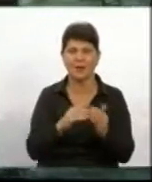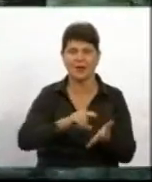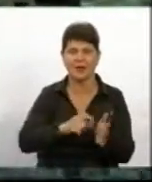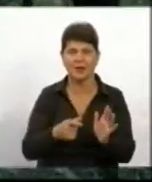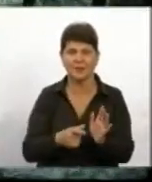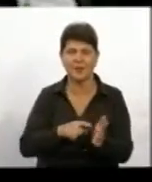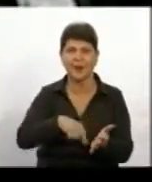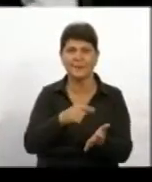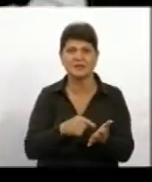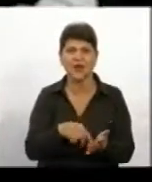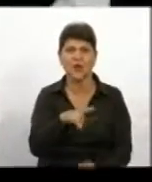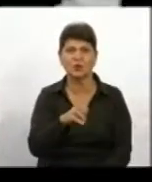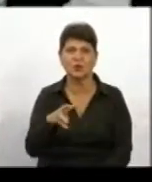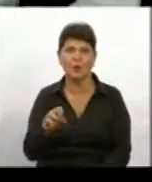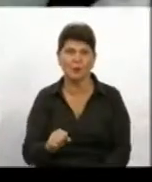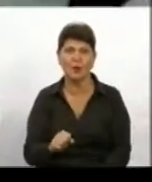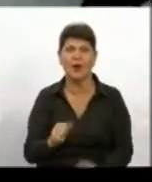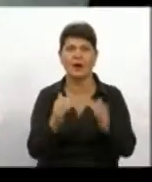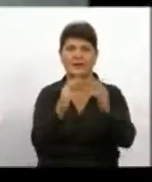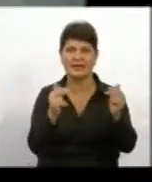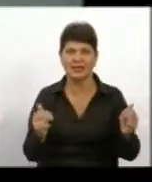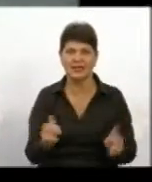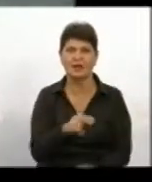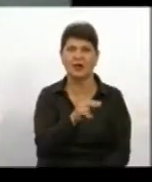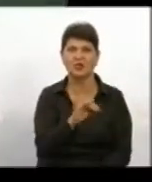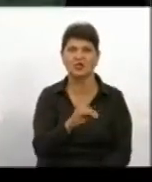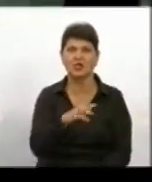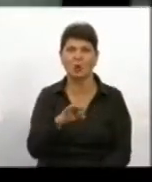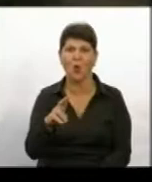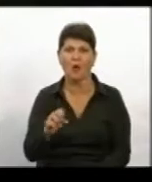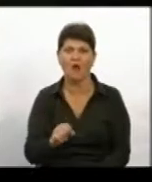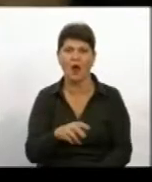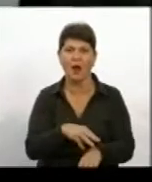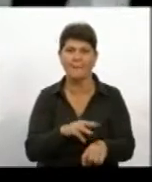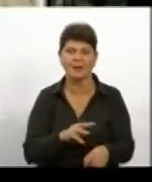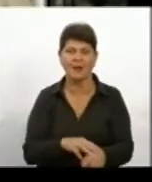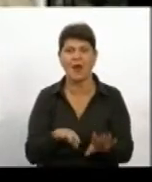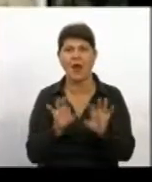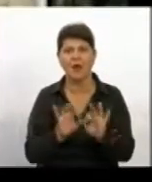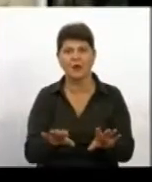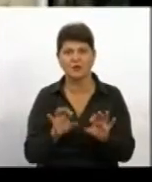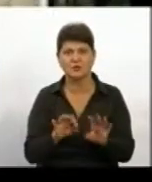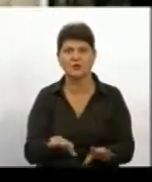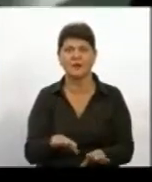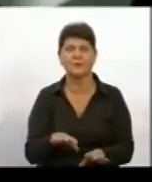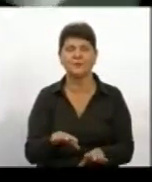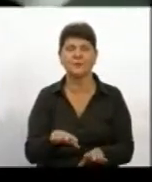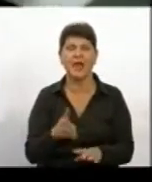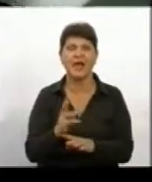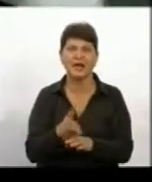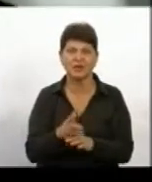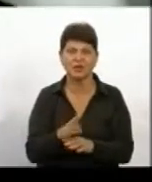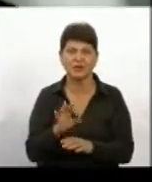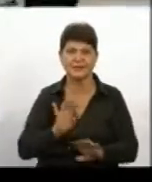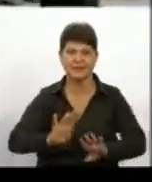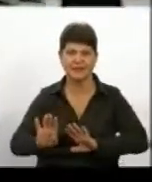Вінницької міської думи, садиба капітана Чаткова. Про це Суспільному розповів режисер стрічки Валерій Шалига. Прем'єра